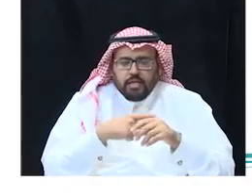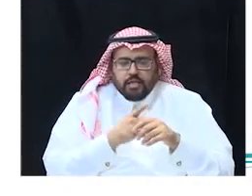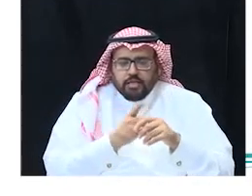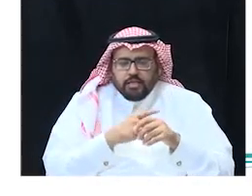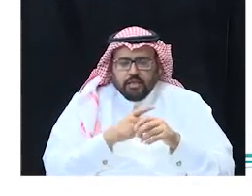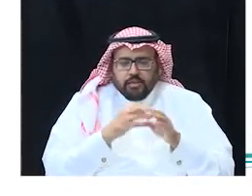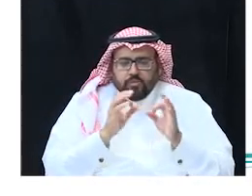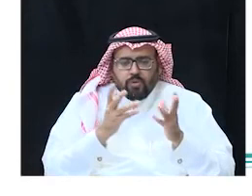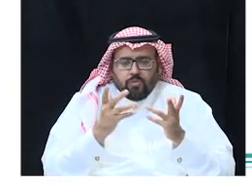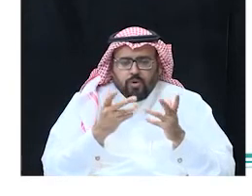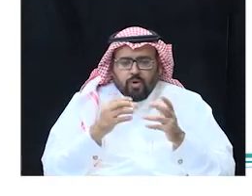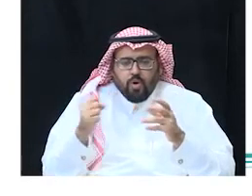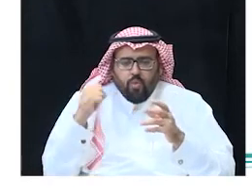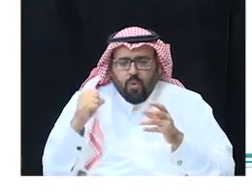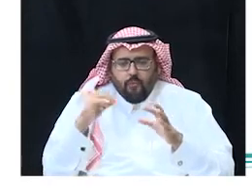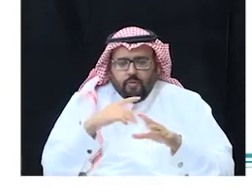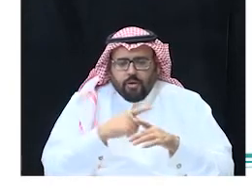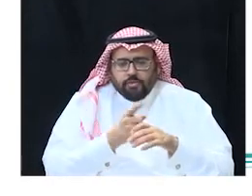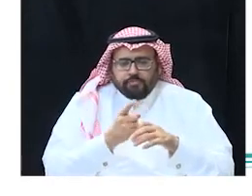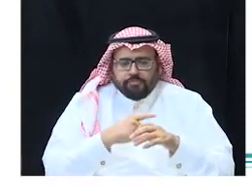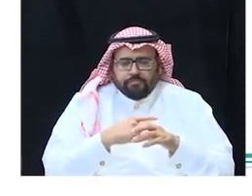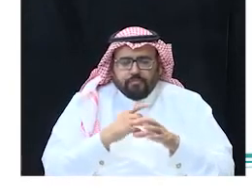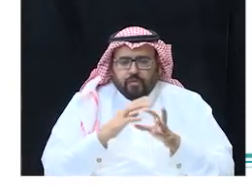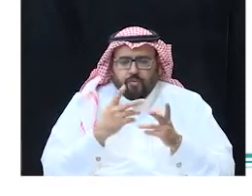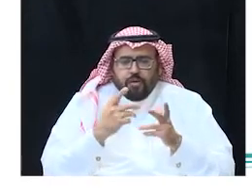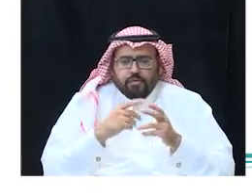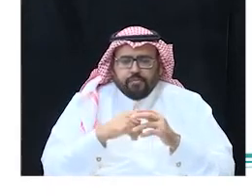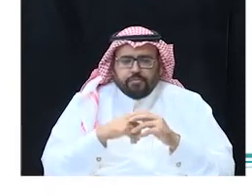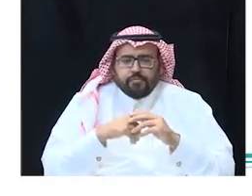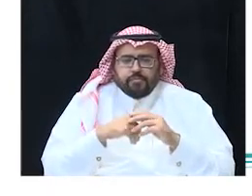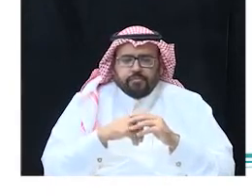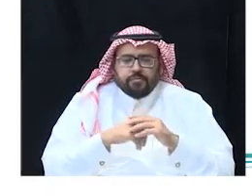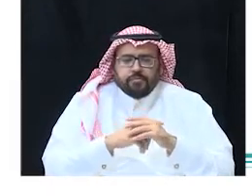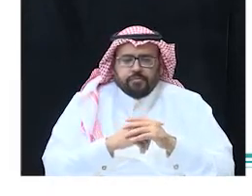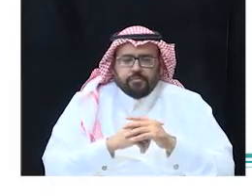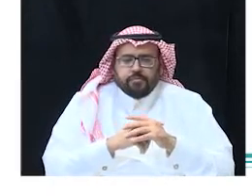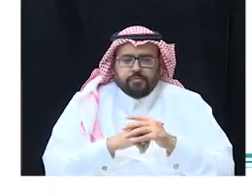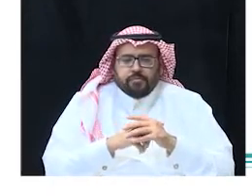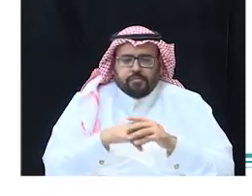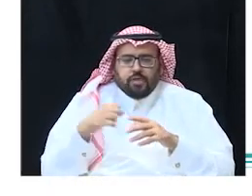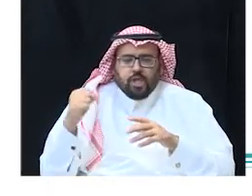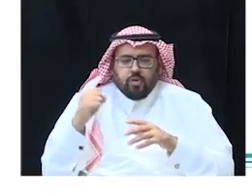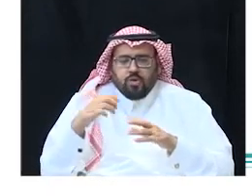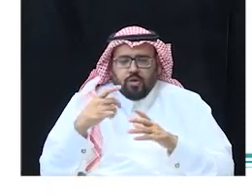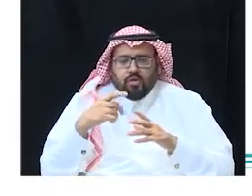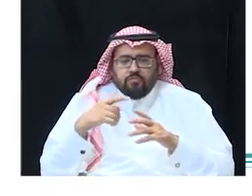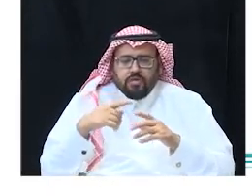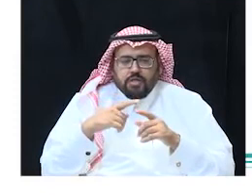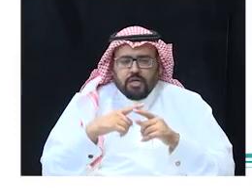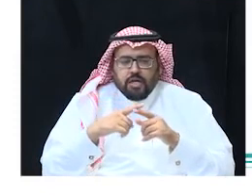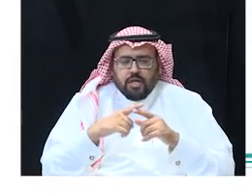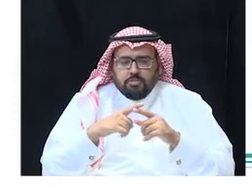في أي جزء من المغناطيس يكون الجذب أقوى ما يمكن؟ ها يا شباب، تونا قلناها